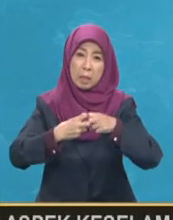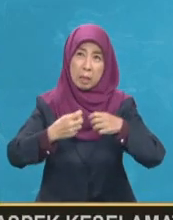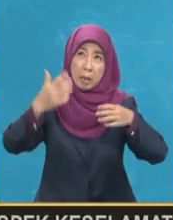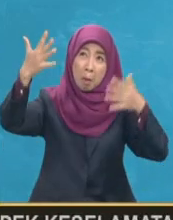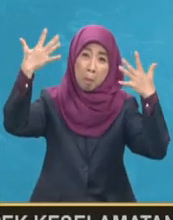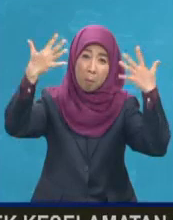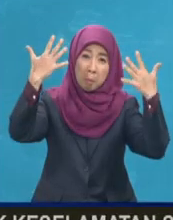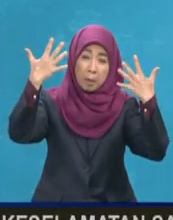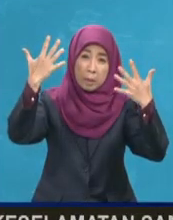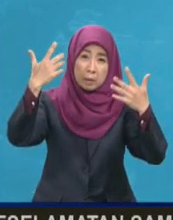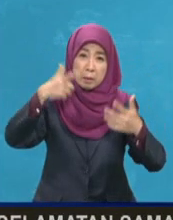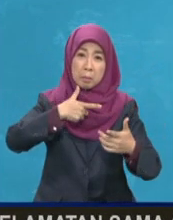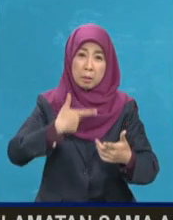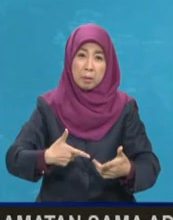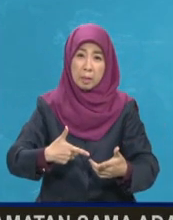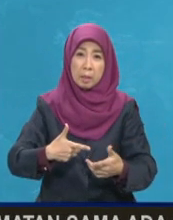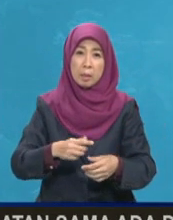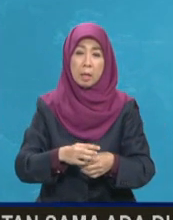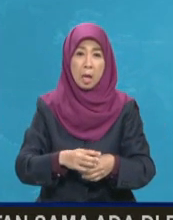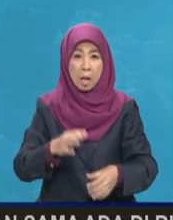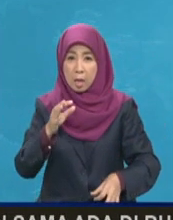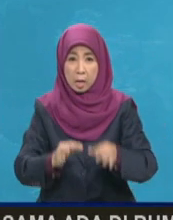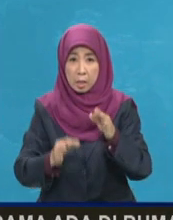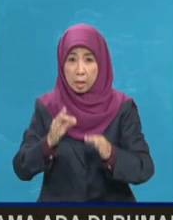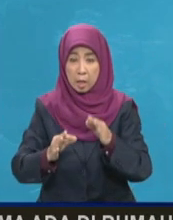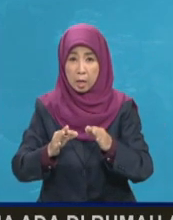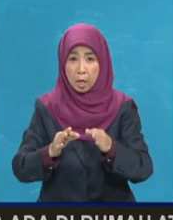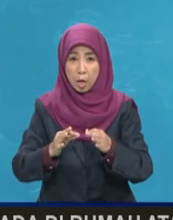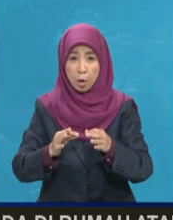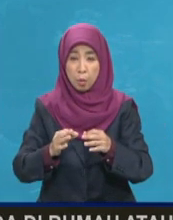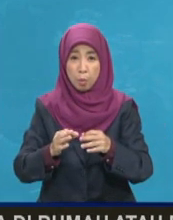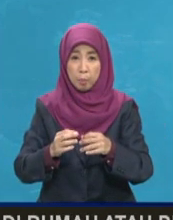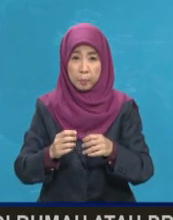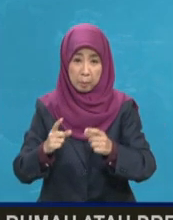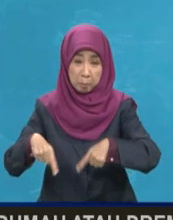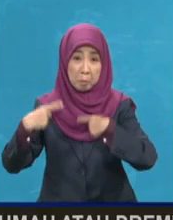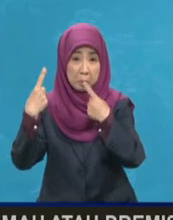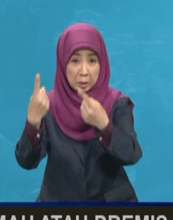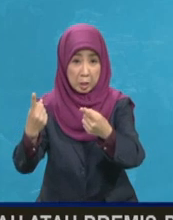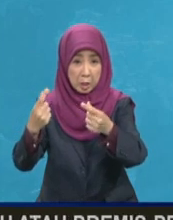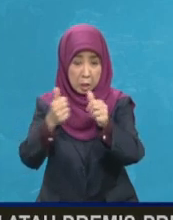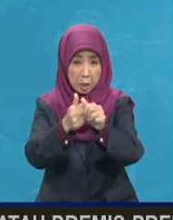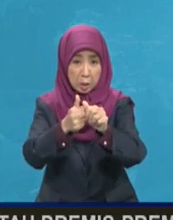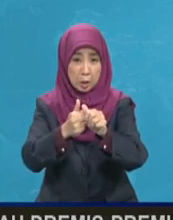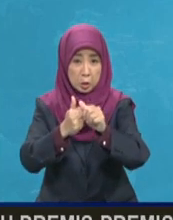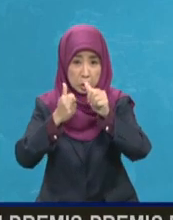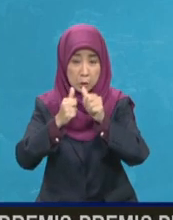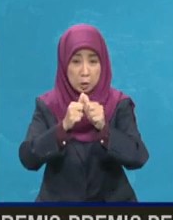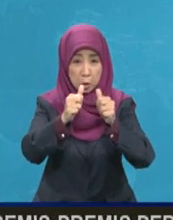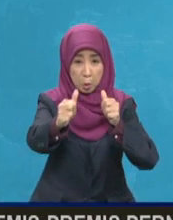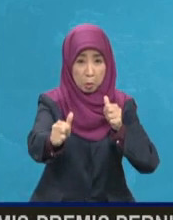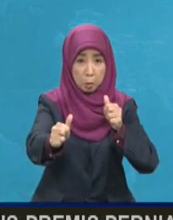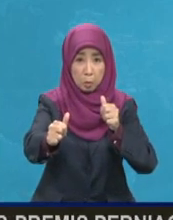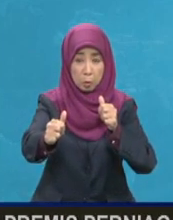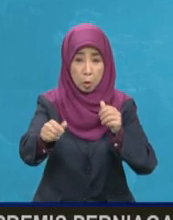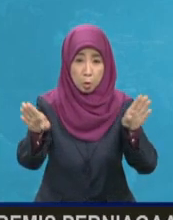kepanasan yang berlebihan Hai jika sekiranya audio membuat perjalanan yang jauh tutup